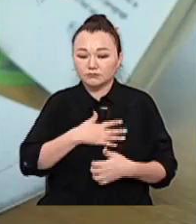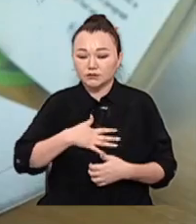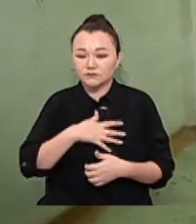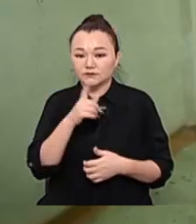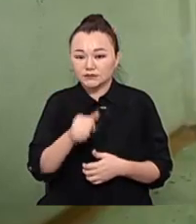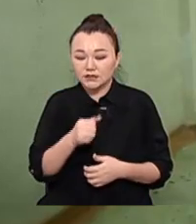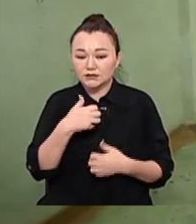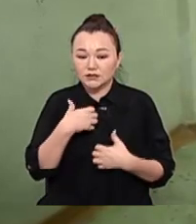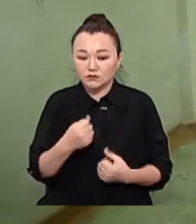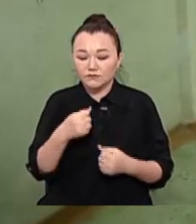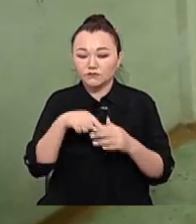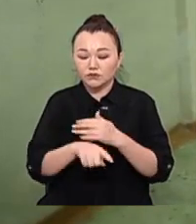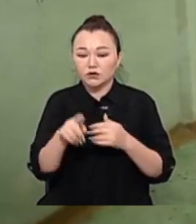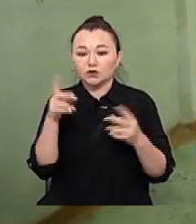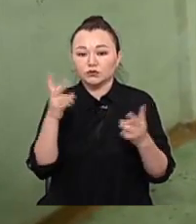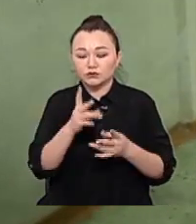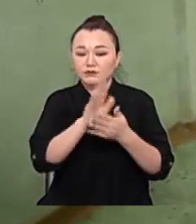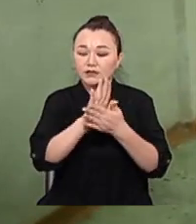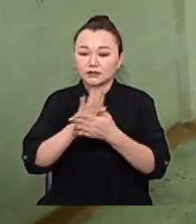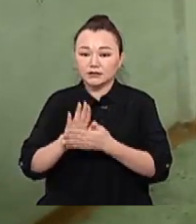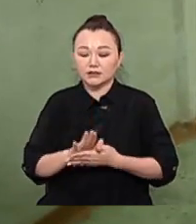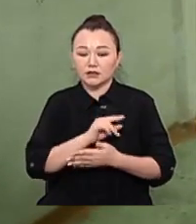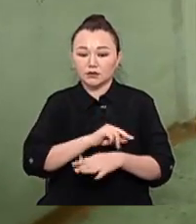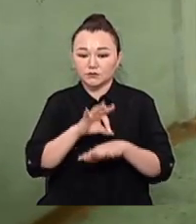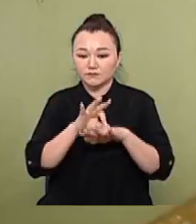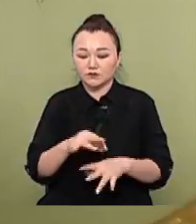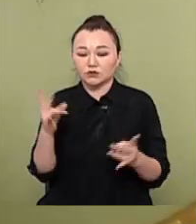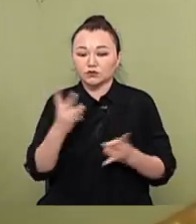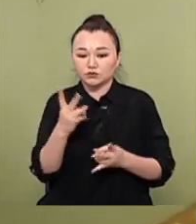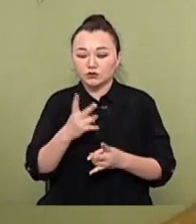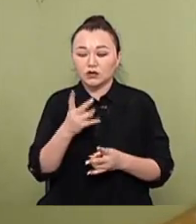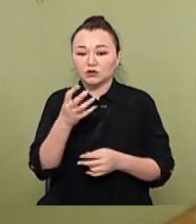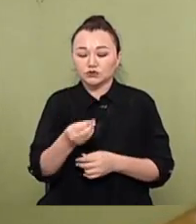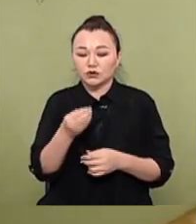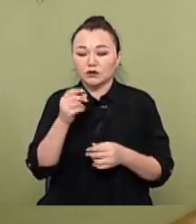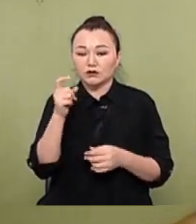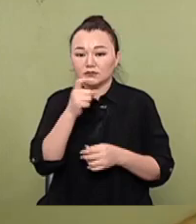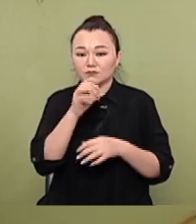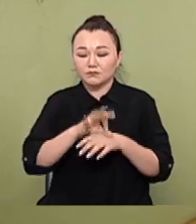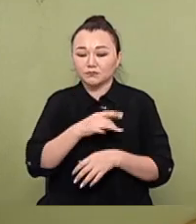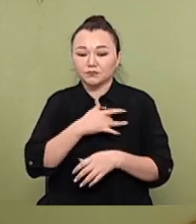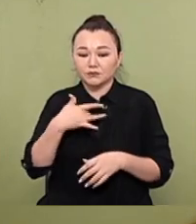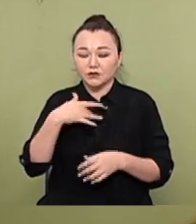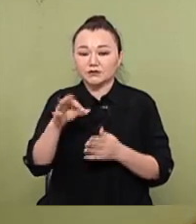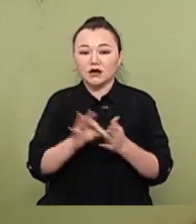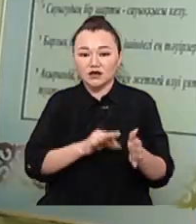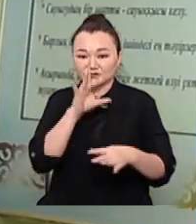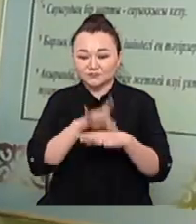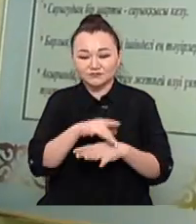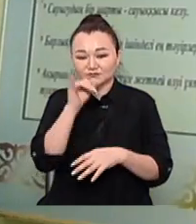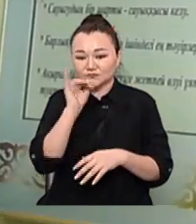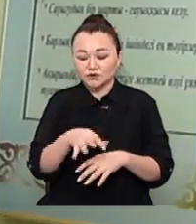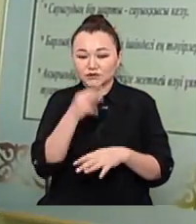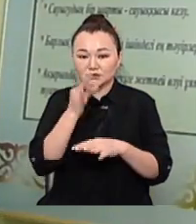айтып, мектеп ішіне тиісті деңгейде санитарлық жұмыстар жүргізілсе дейді. Әрі құрт ауруының белгілері адам бойында бірден байқалмайды деген